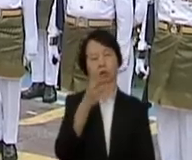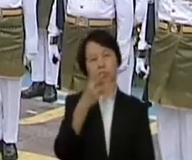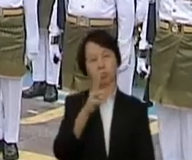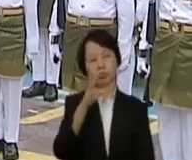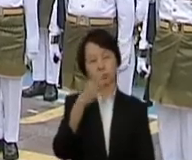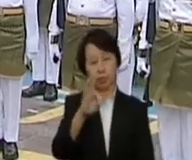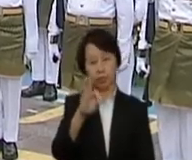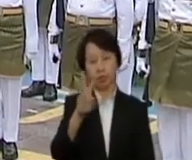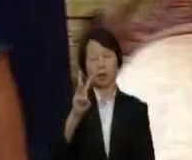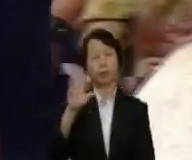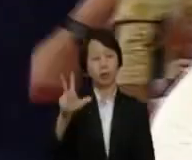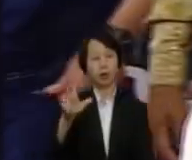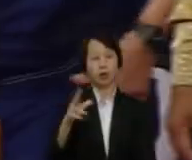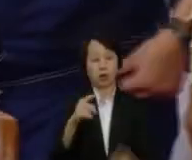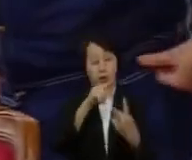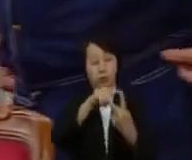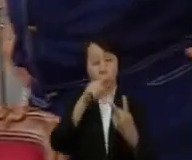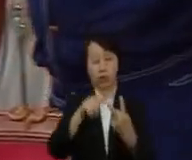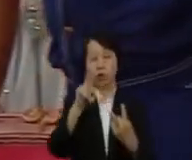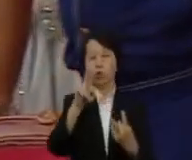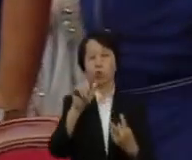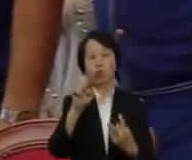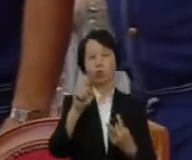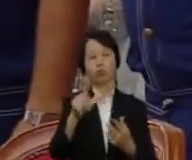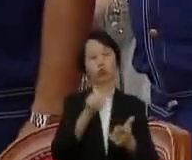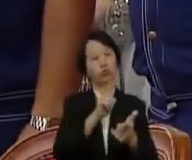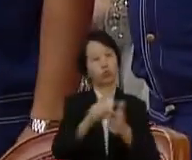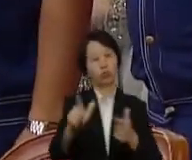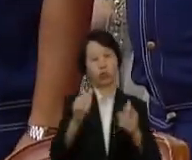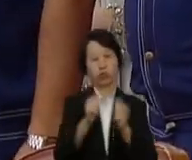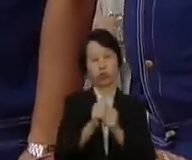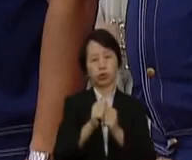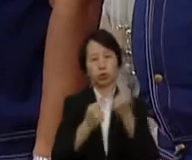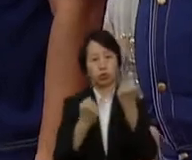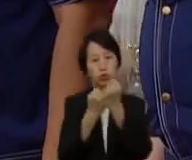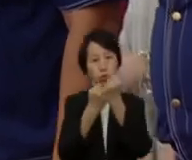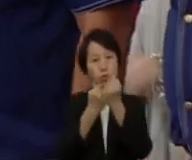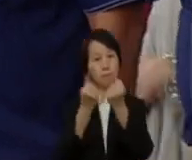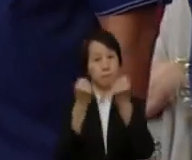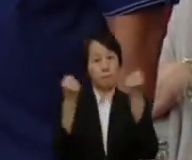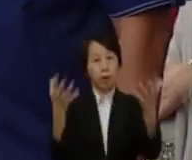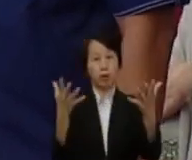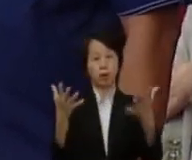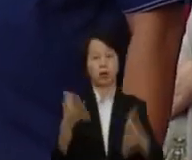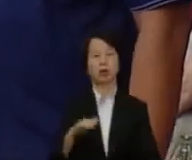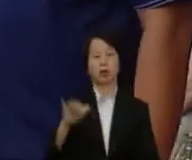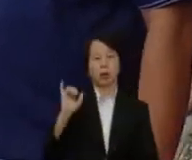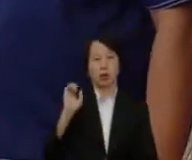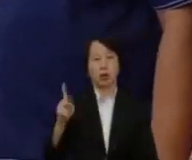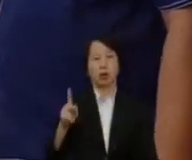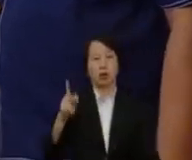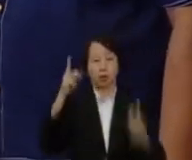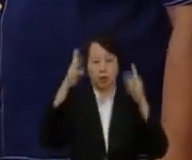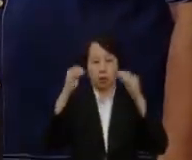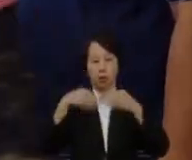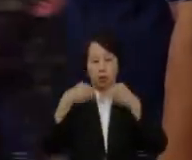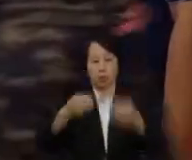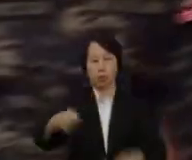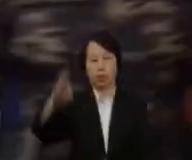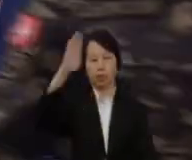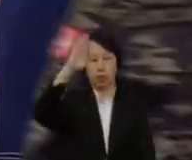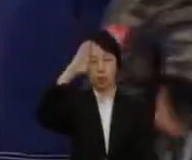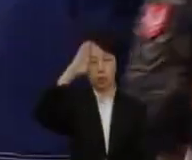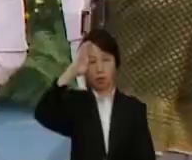usul pindaan tersebut telah pun diluluskan di Parlimen dengan suara majoriti. Baik, Perdana Menteri akan diberikan hormat